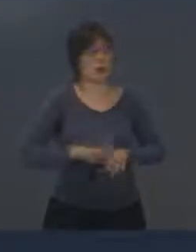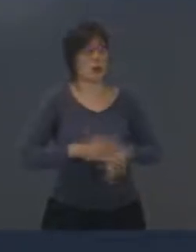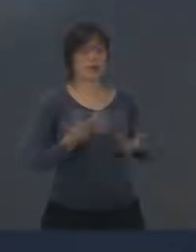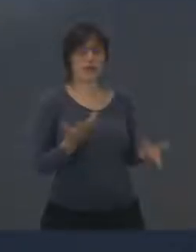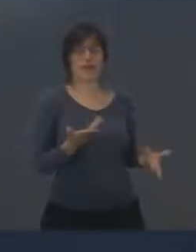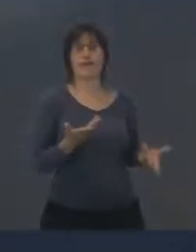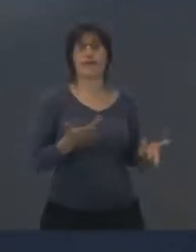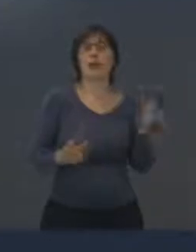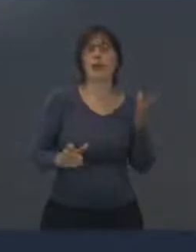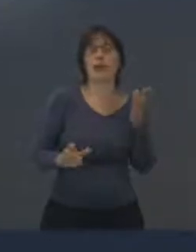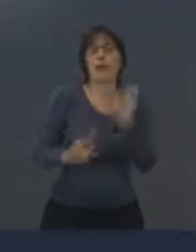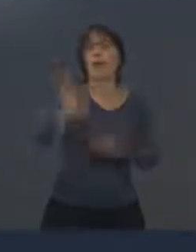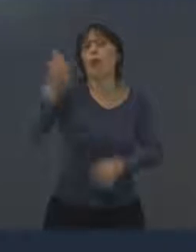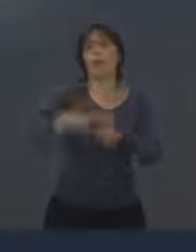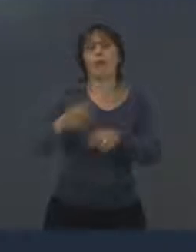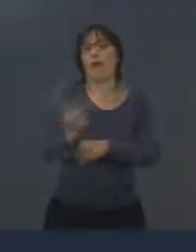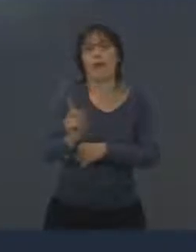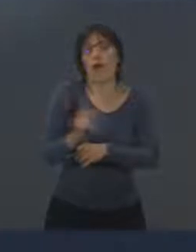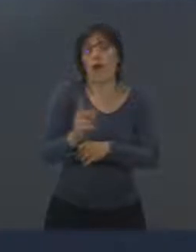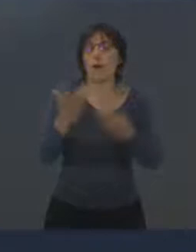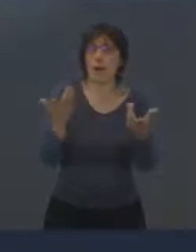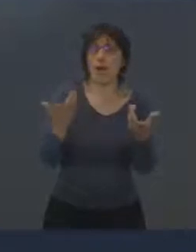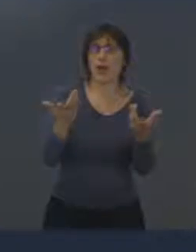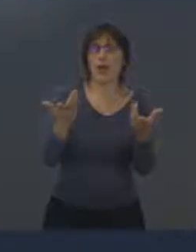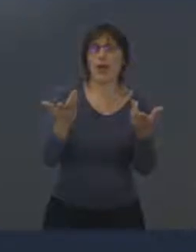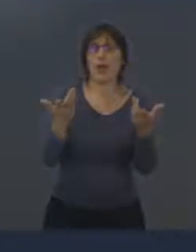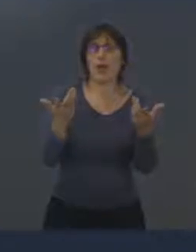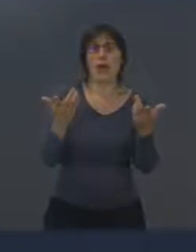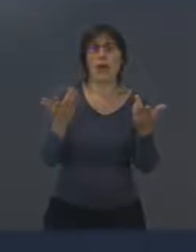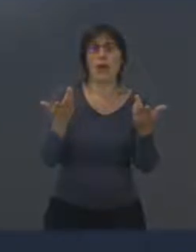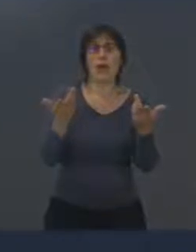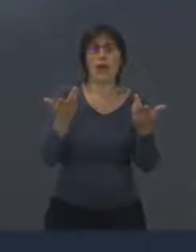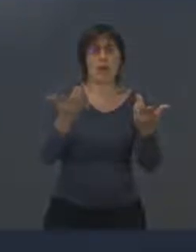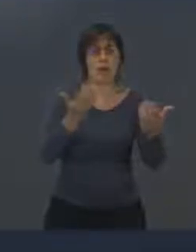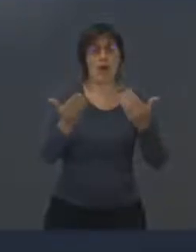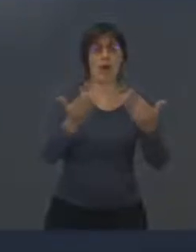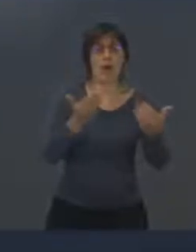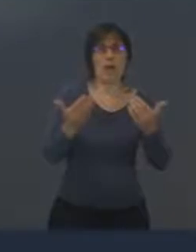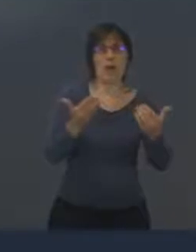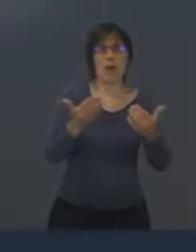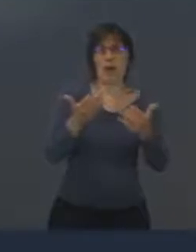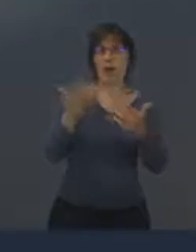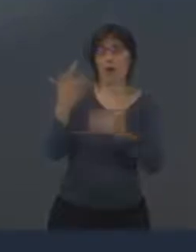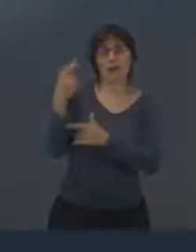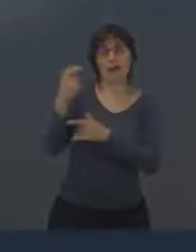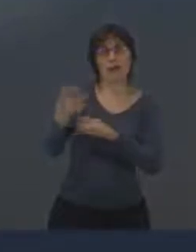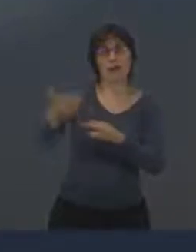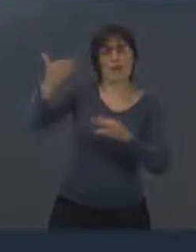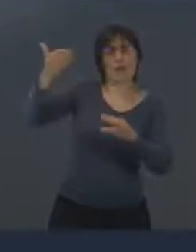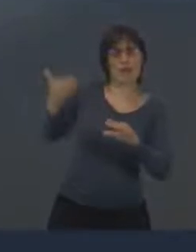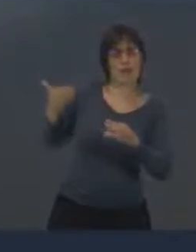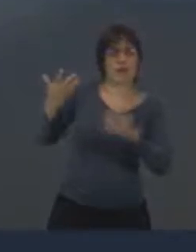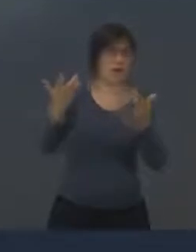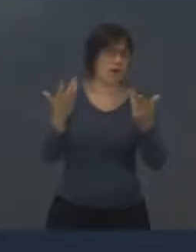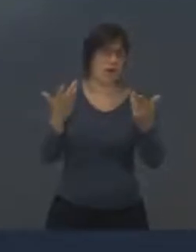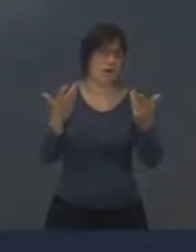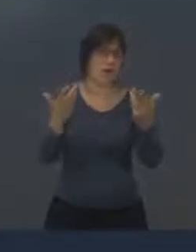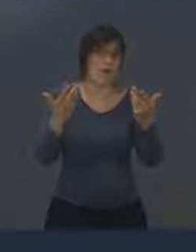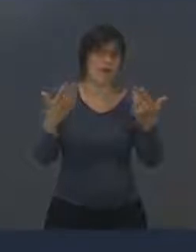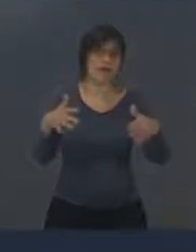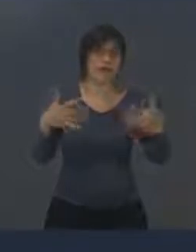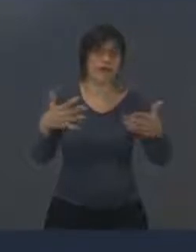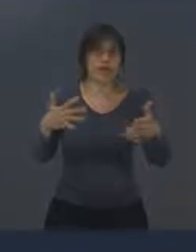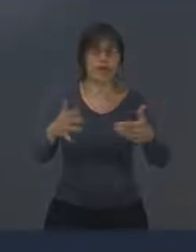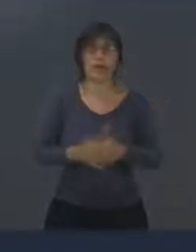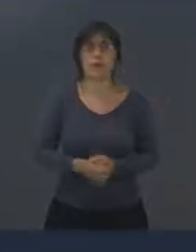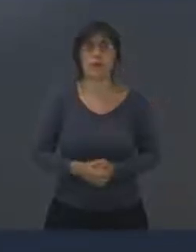la dégradation est significative avec la mandature précédente. Pour le reste, venons-en à ce qui relève complètement